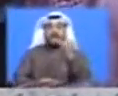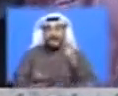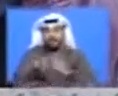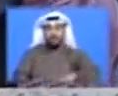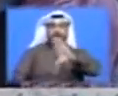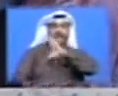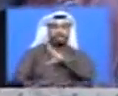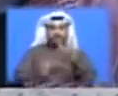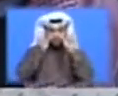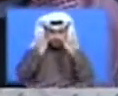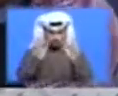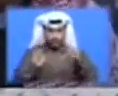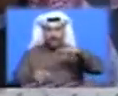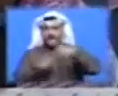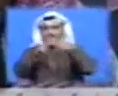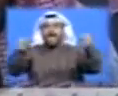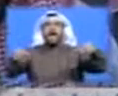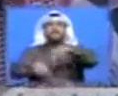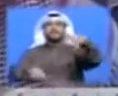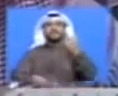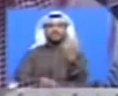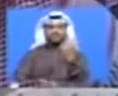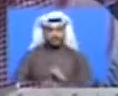والعسكرية والأمنية لهذه المنظومة،